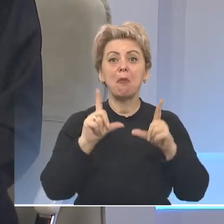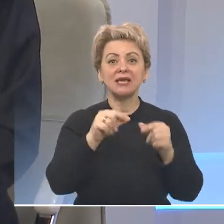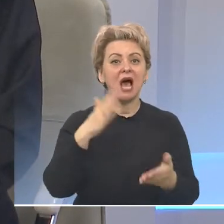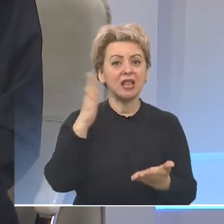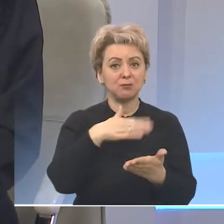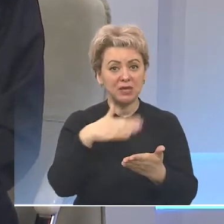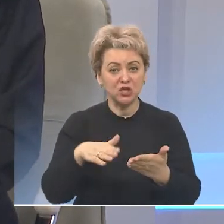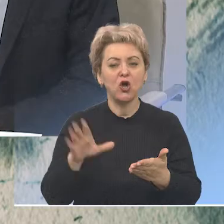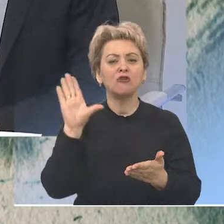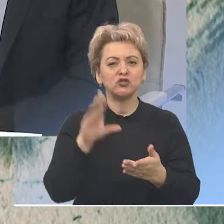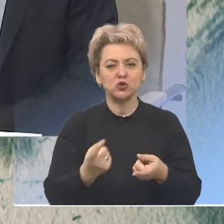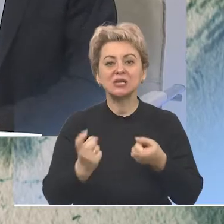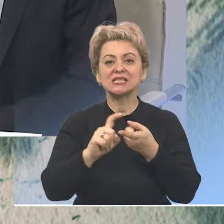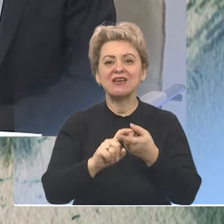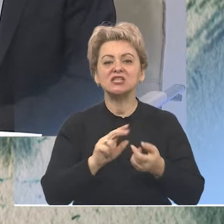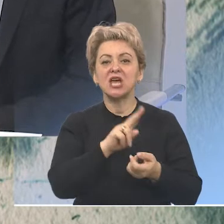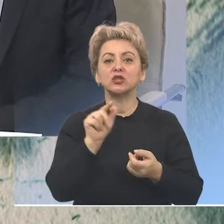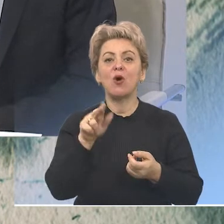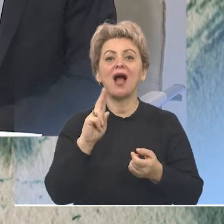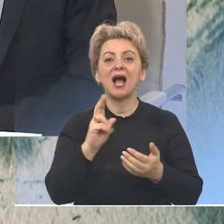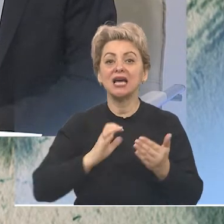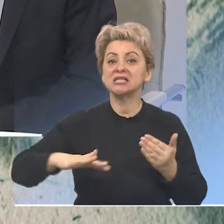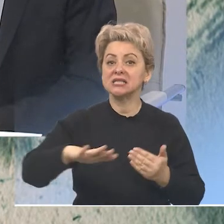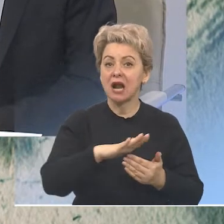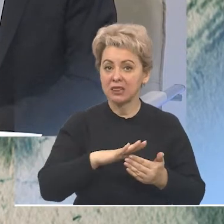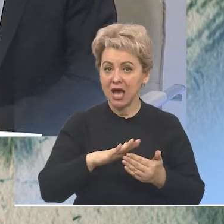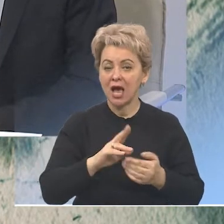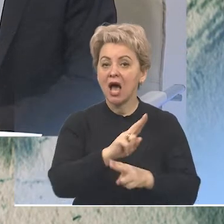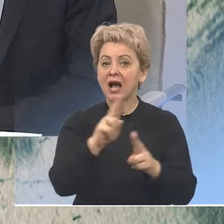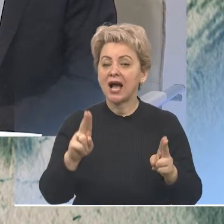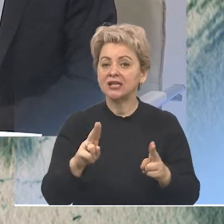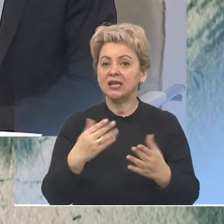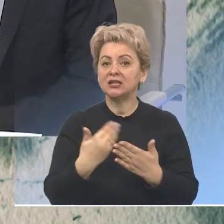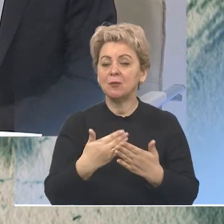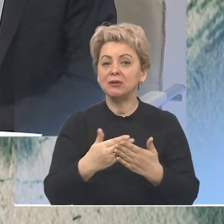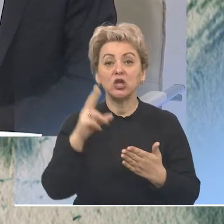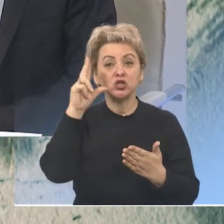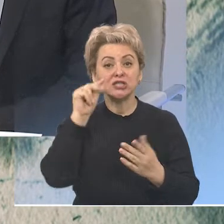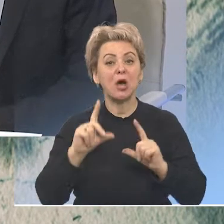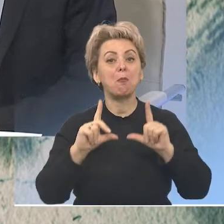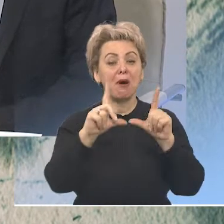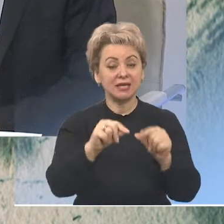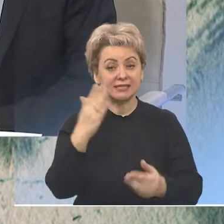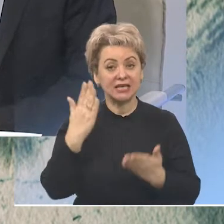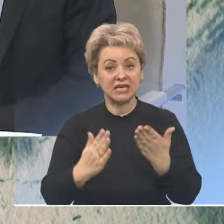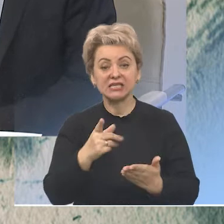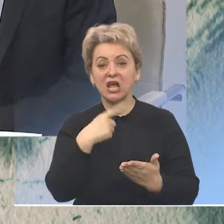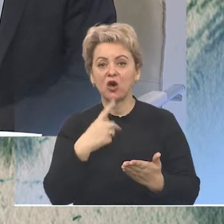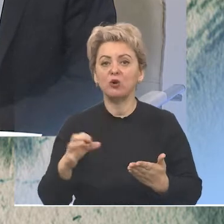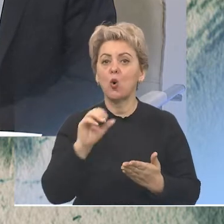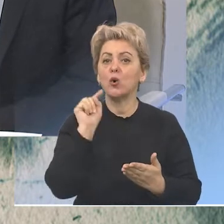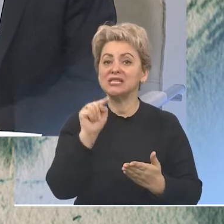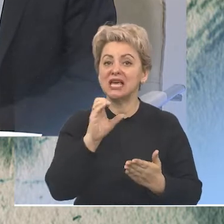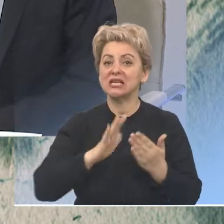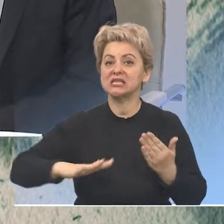поездки отменились. Все зависит от того, какая это страна и какие предполагаемые даты поездки. Если мы